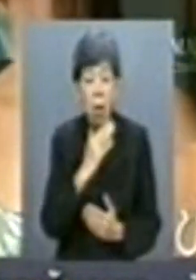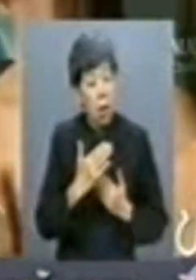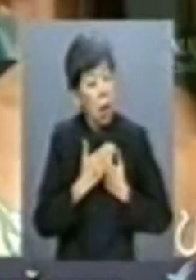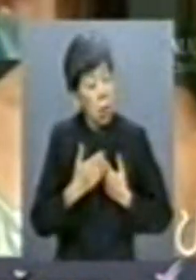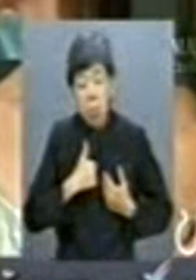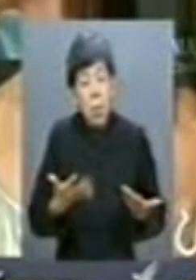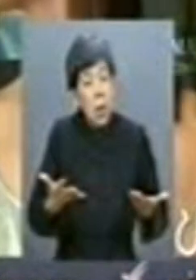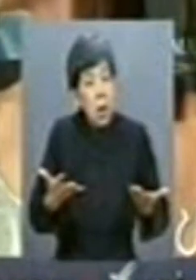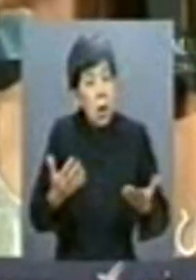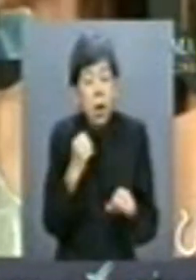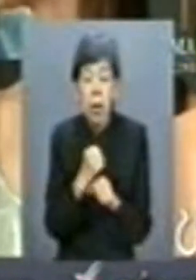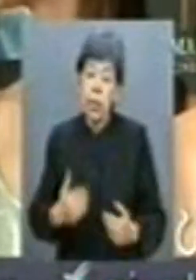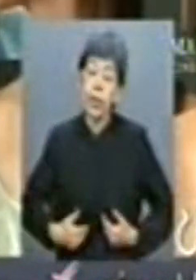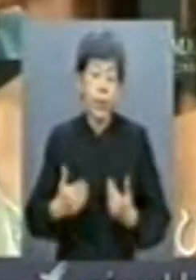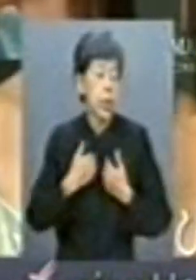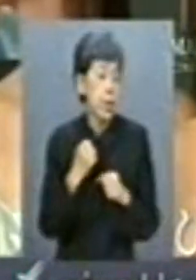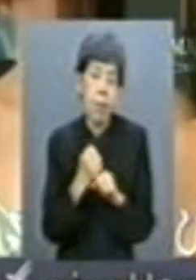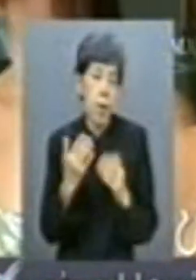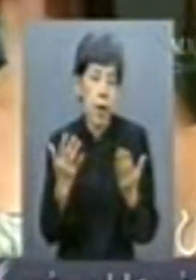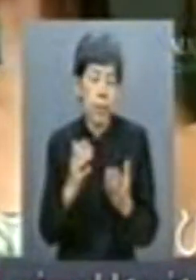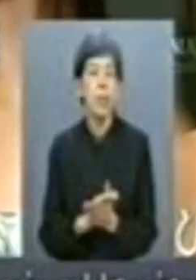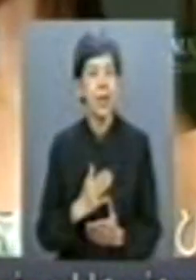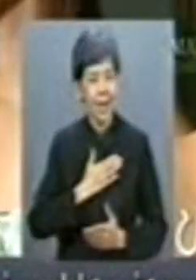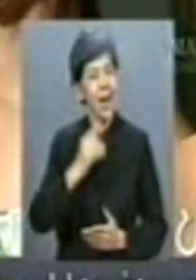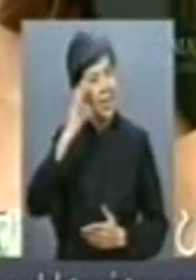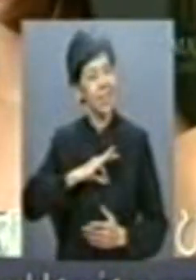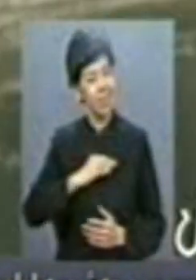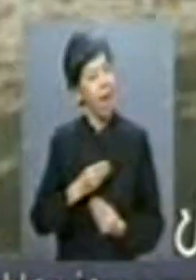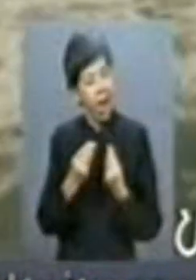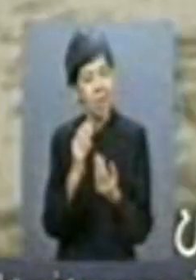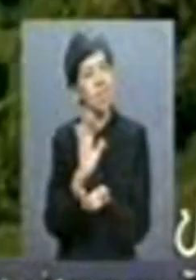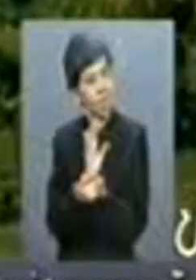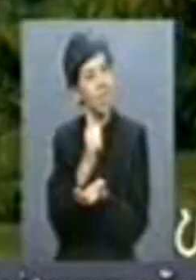ามารถใช้ชีวิตได้อย่างลึกซึ้งอ่ะแล้วปูว่า Eat Pray Love ให้ข้อคิดดีๆอ่ะ